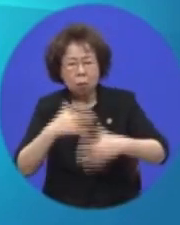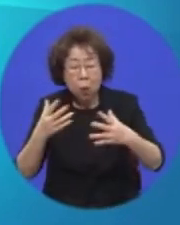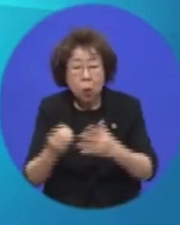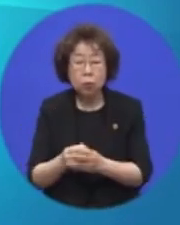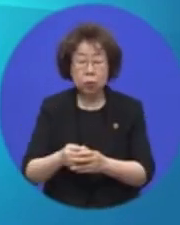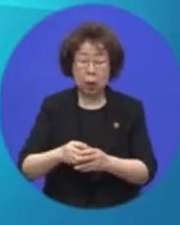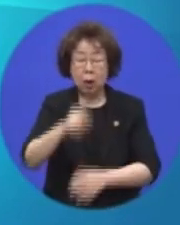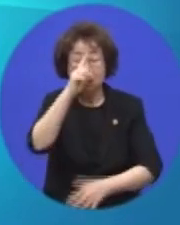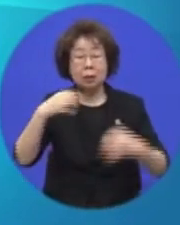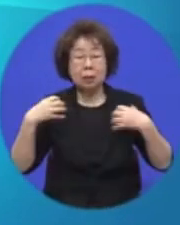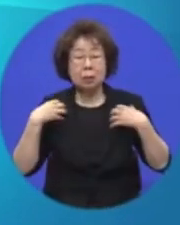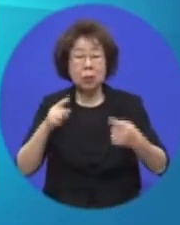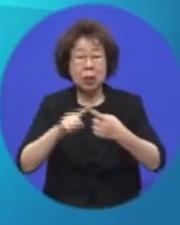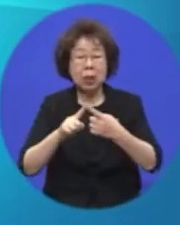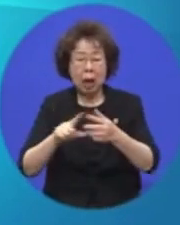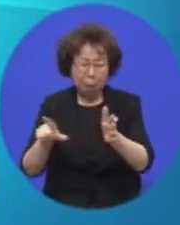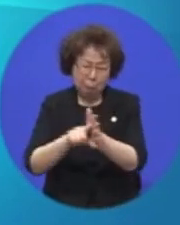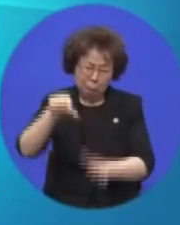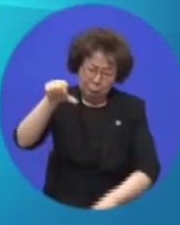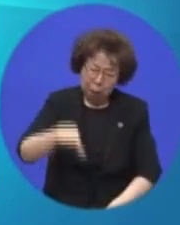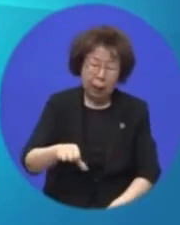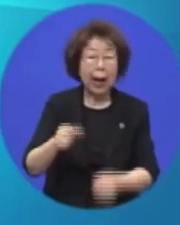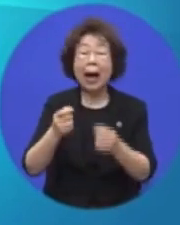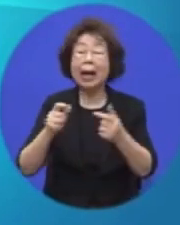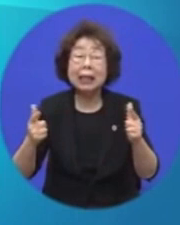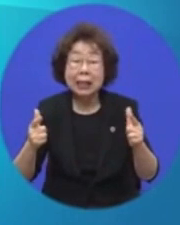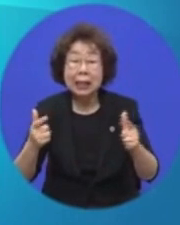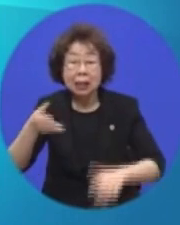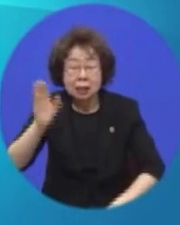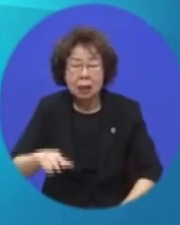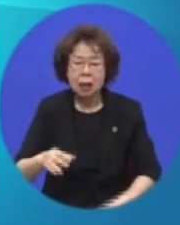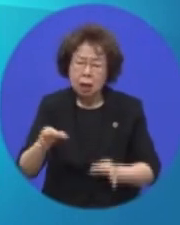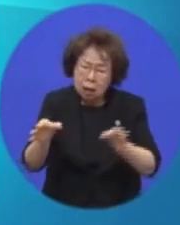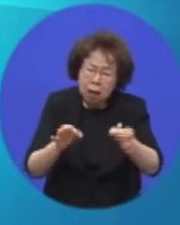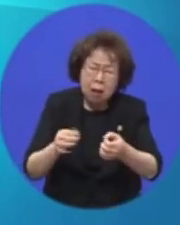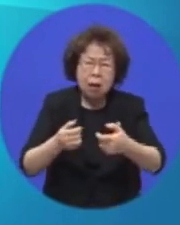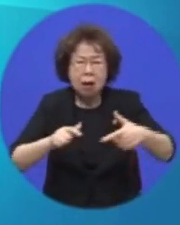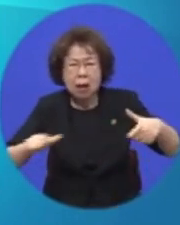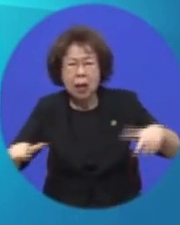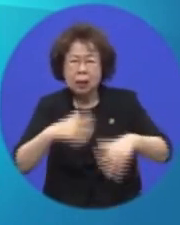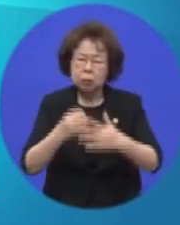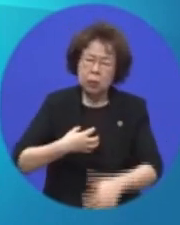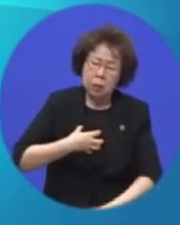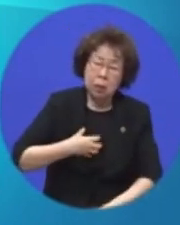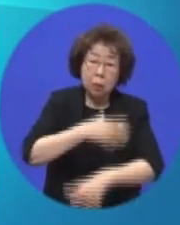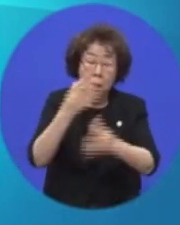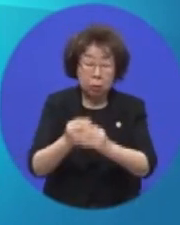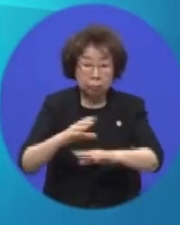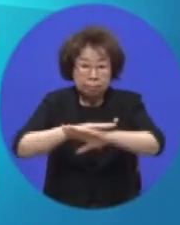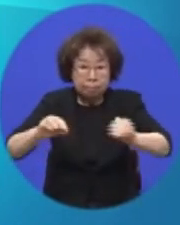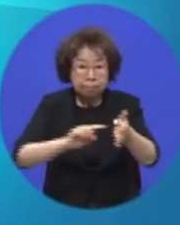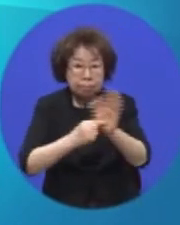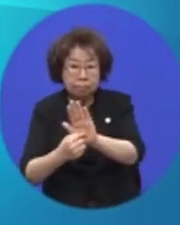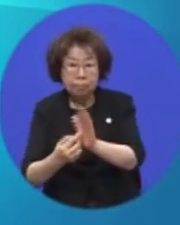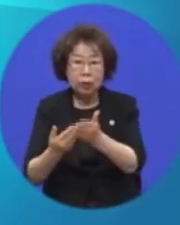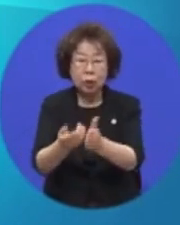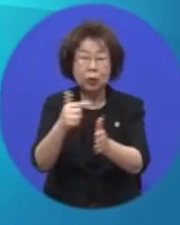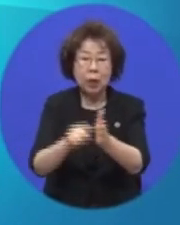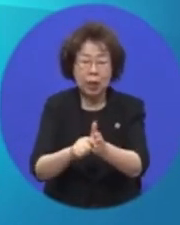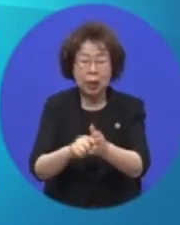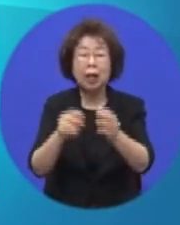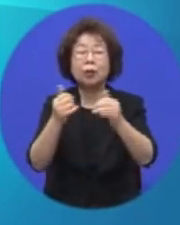정부에 대한 신뢰를 떨어뜨린 것은 아니다 지난 과제를 어떻게 대처하느냐에 따라서 국민의